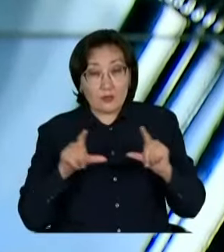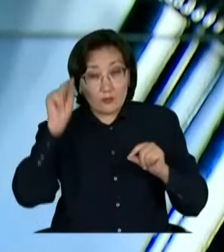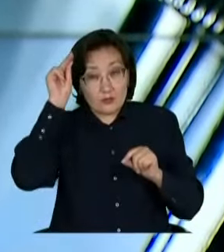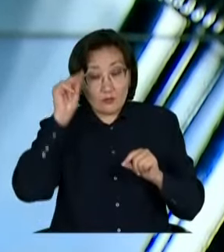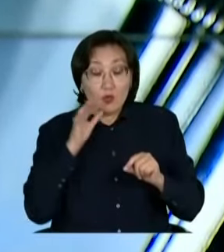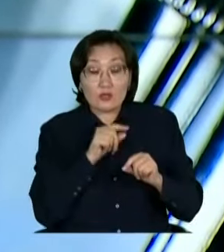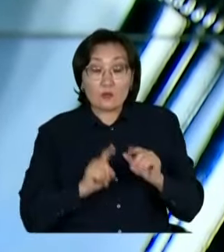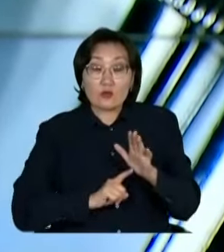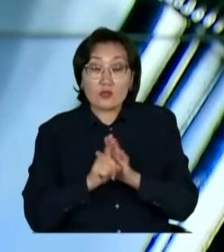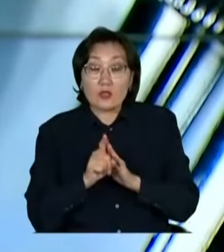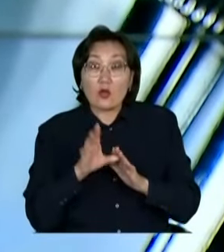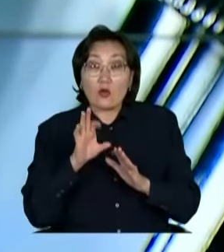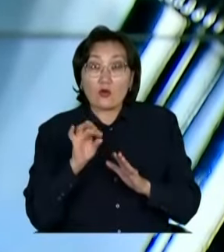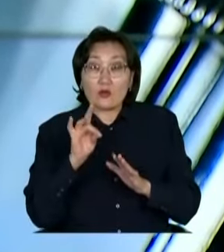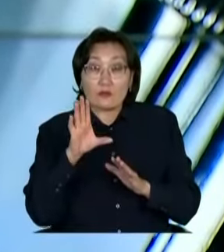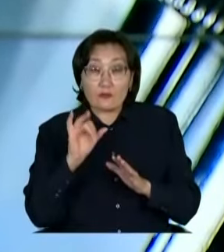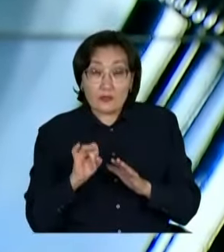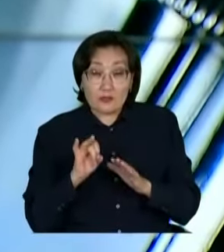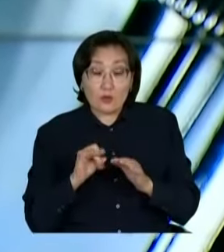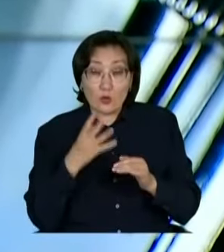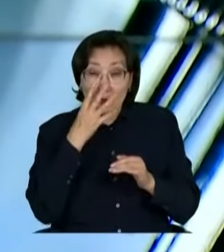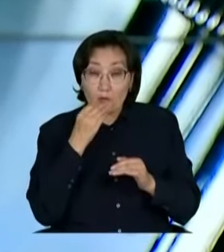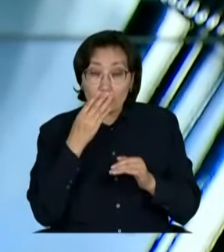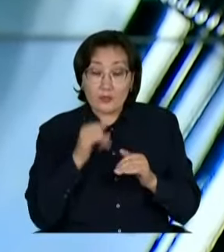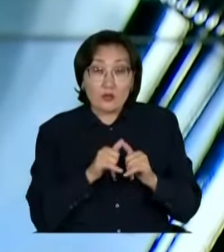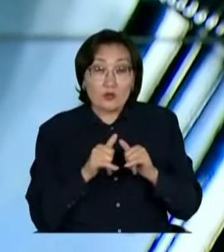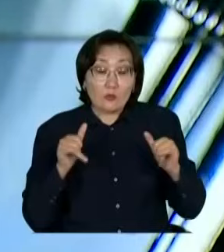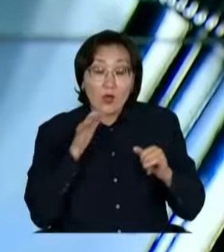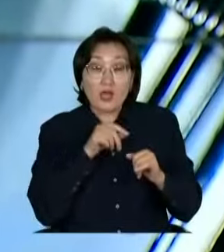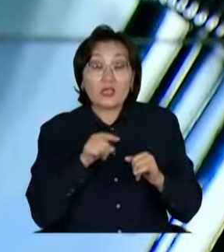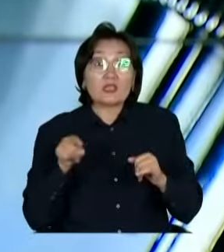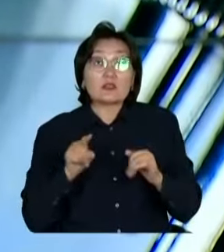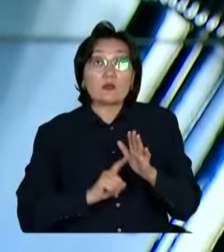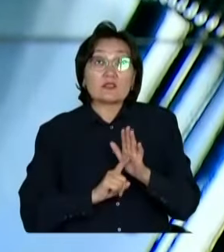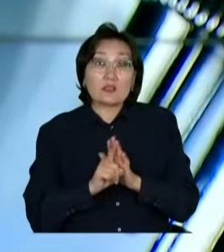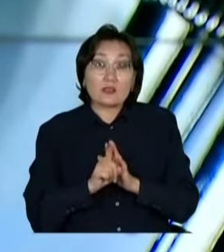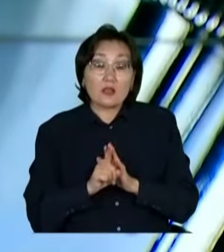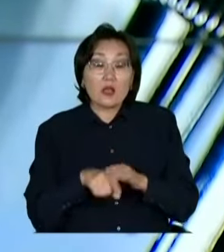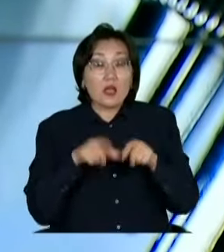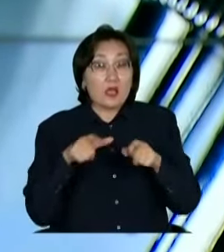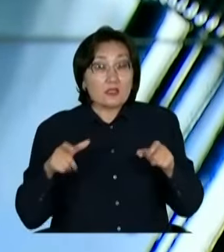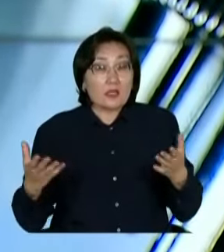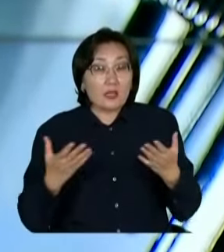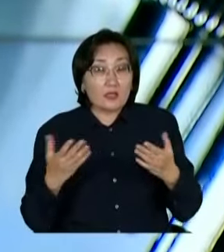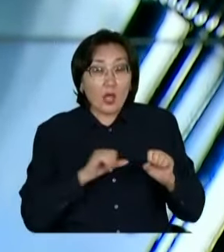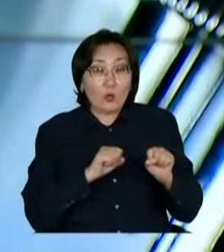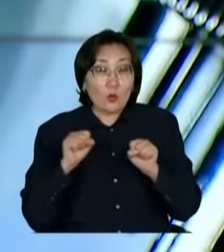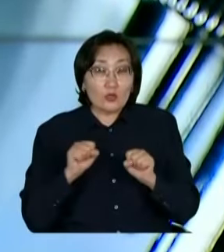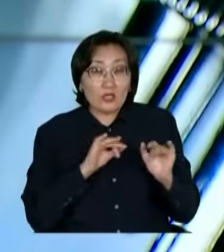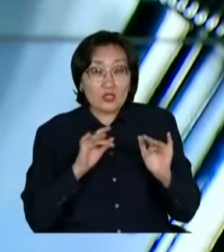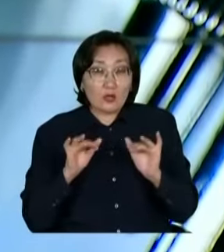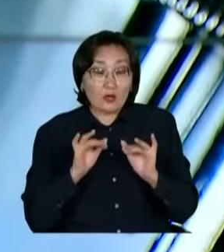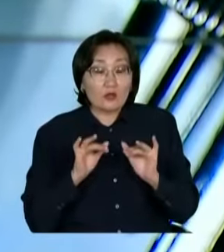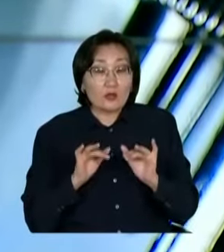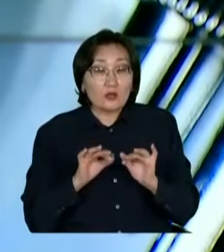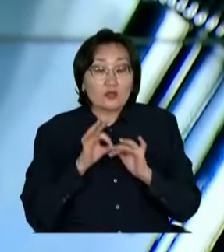басталады, жұқпалы респираторлы вирустық инфекция, тұмау, өршитін уақыт. Бұл тұста азаматтар қандай сақтық шараларын естен шығармаған үшін,